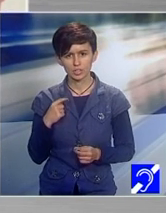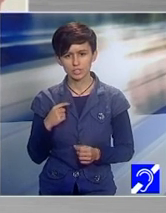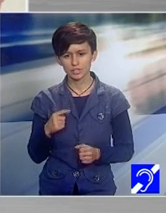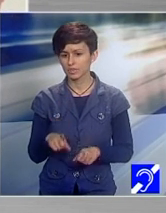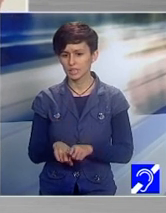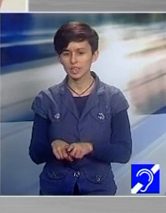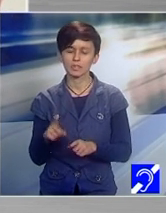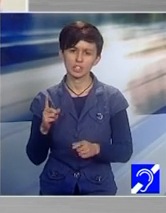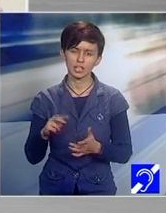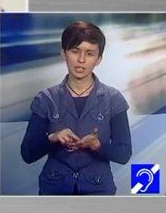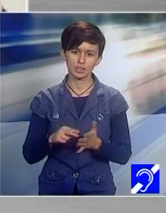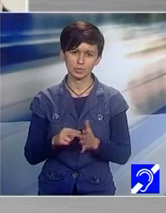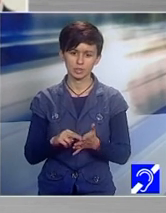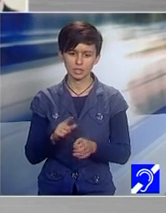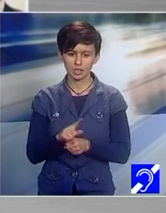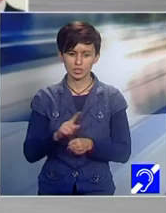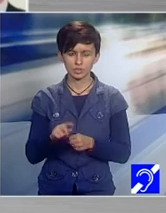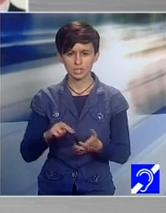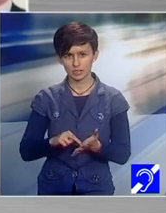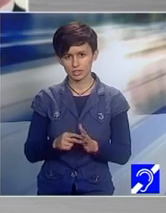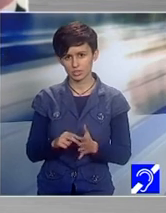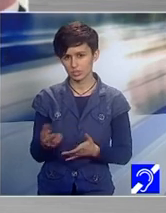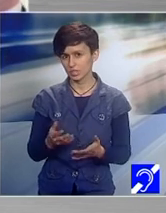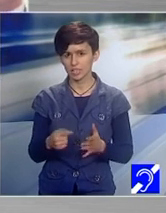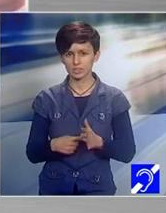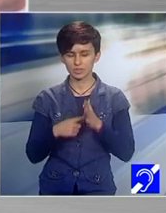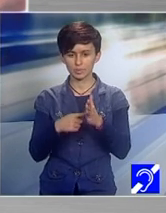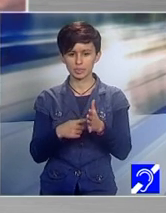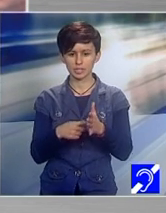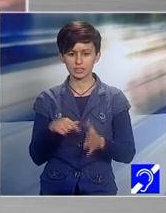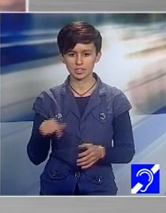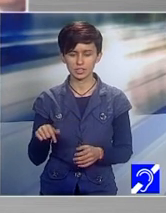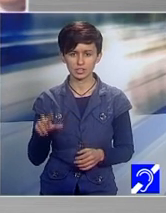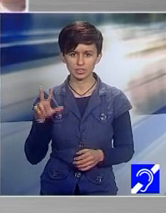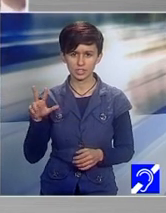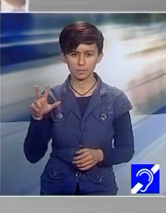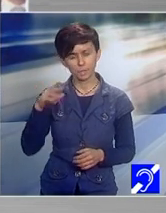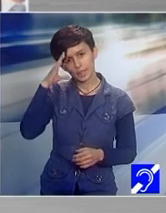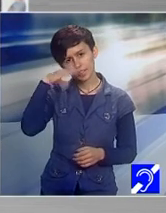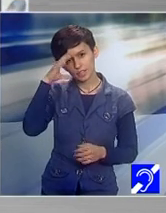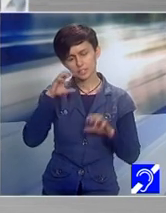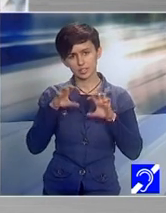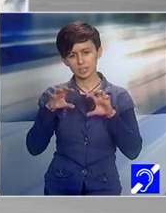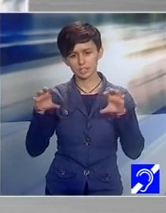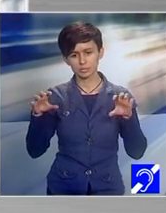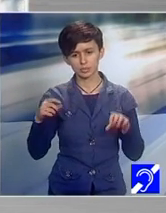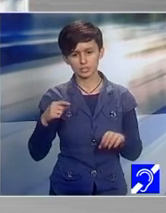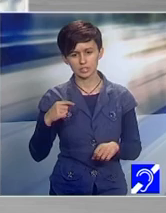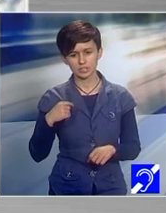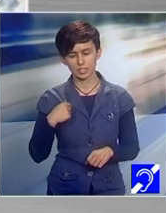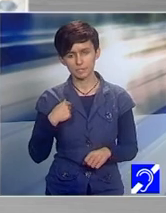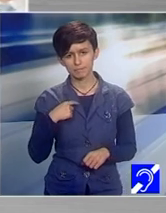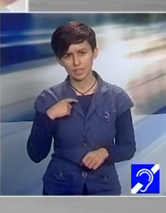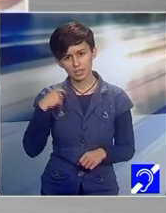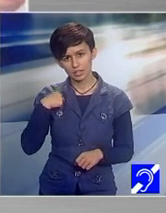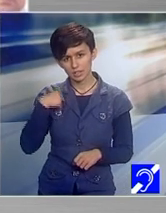dar produsele și tehnologiile care vor fi prezentate în aceste 3 zile de expoziție sunt convins că se vor ridica